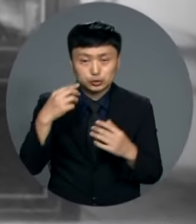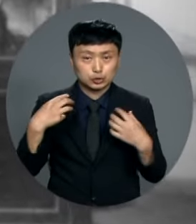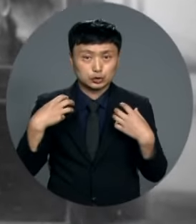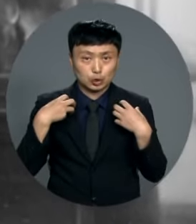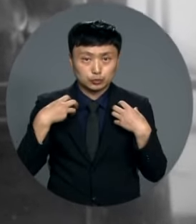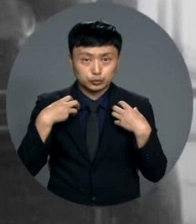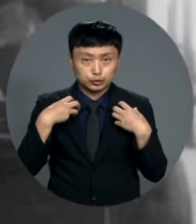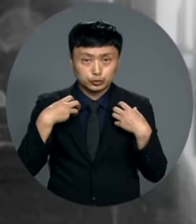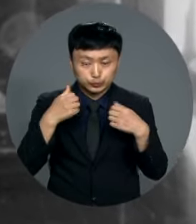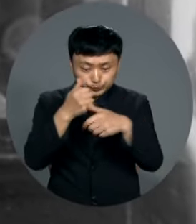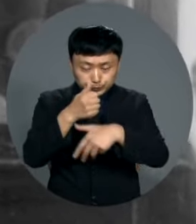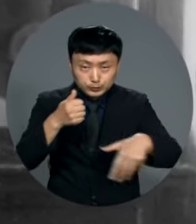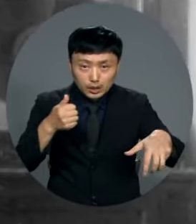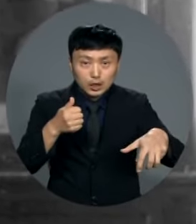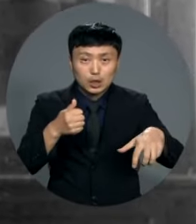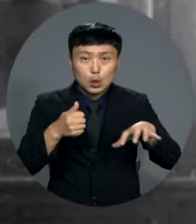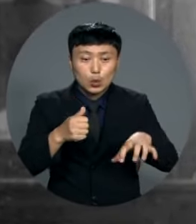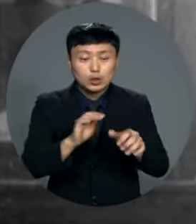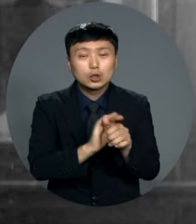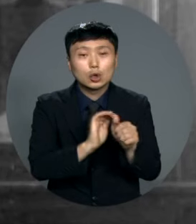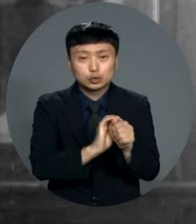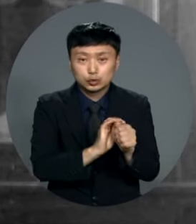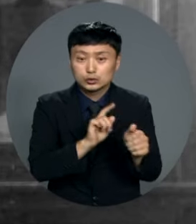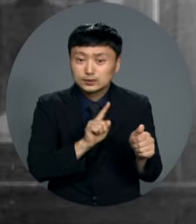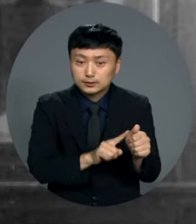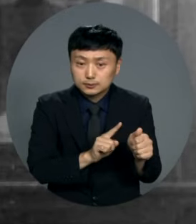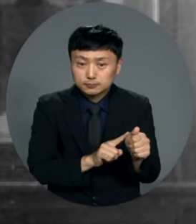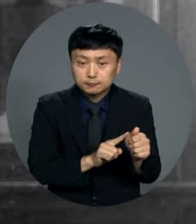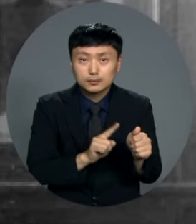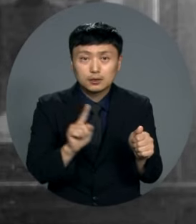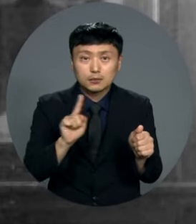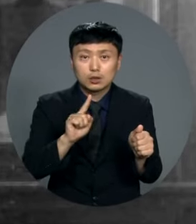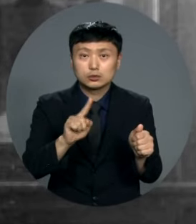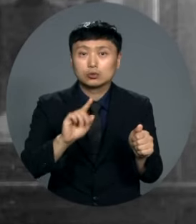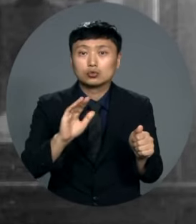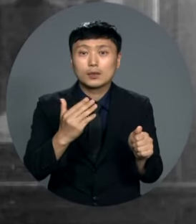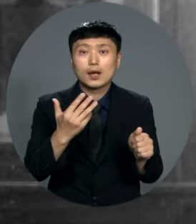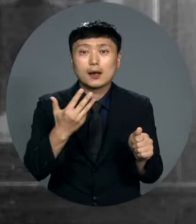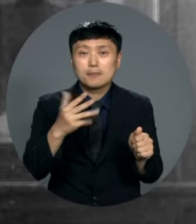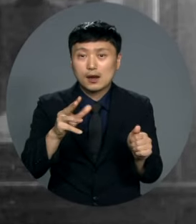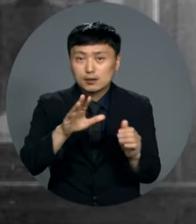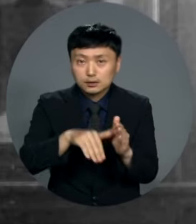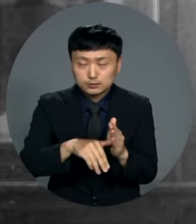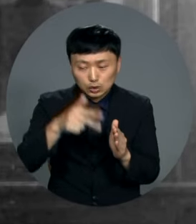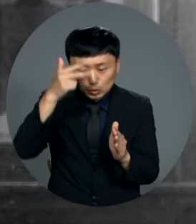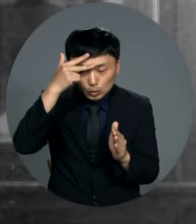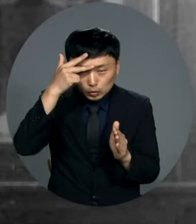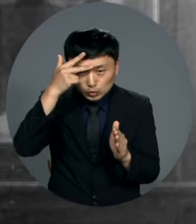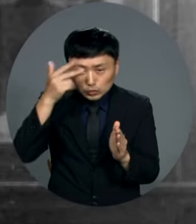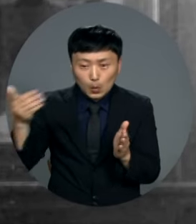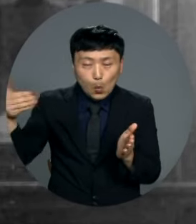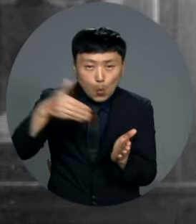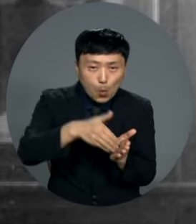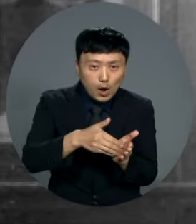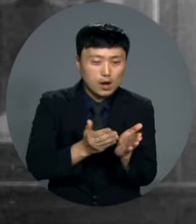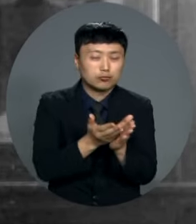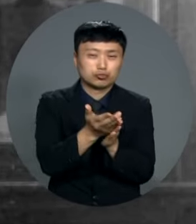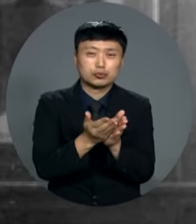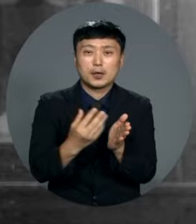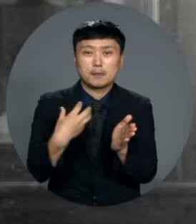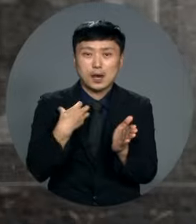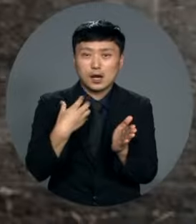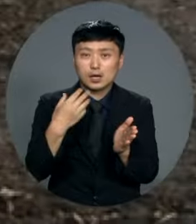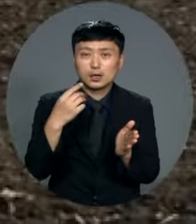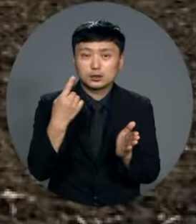경주 분관의 분장을 맡고 있던 모로가 히데오는 1908년 조선으로 건너와 무역업을 하던 인물로